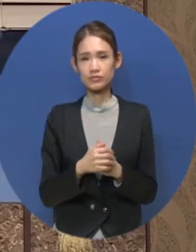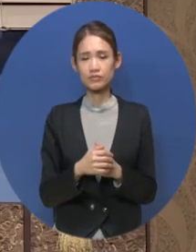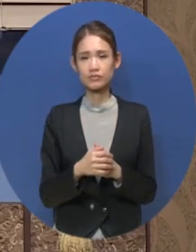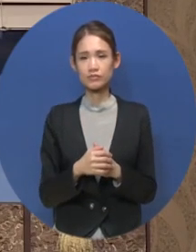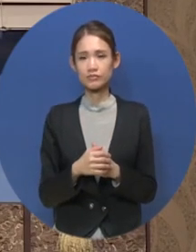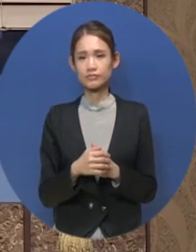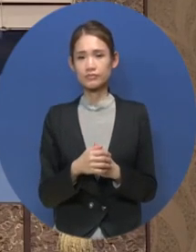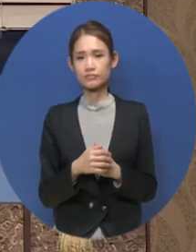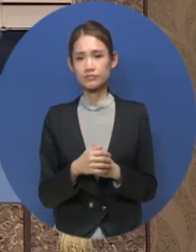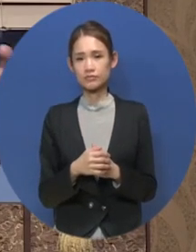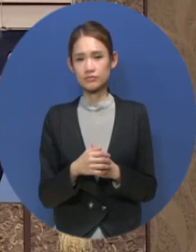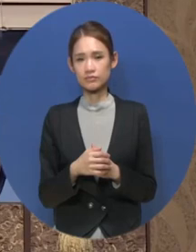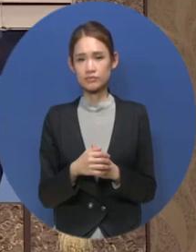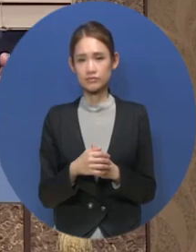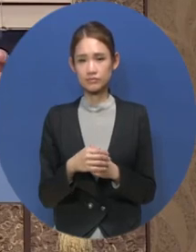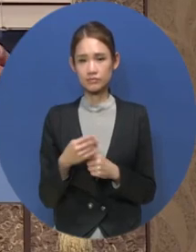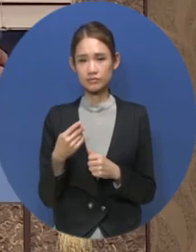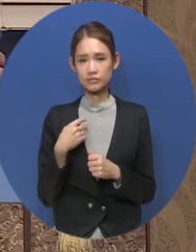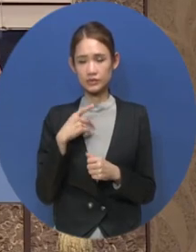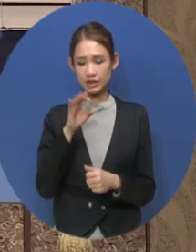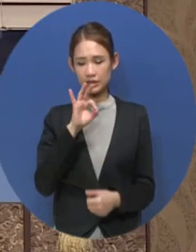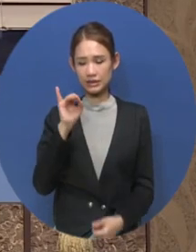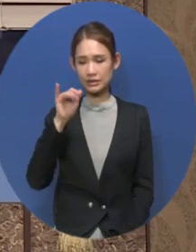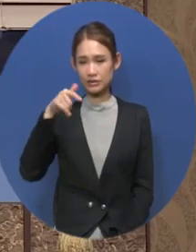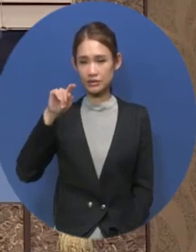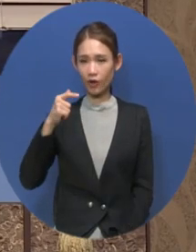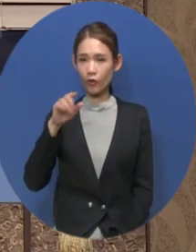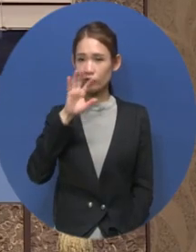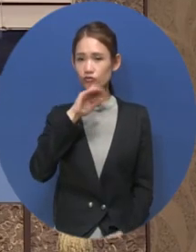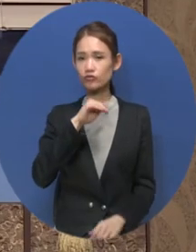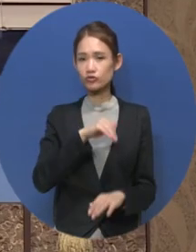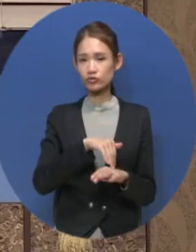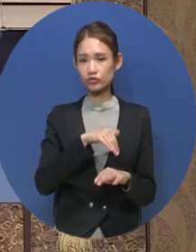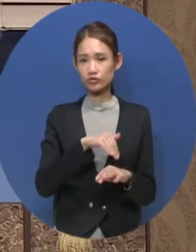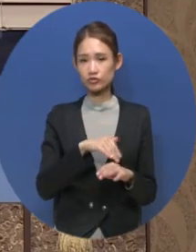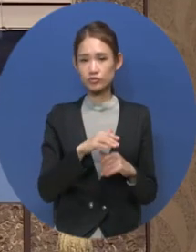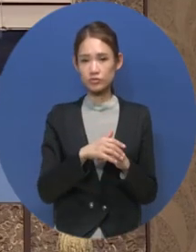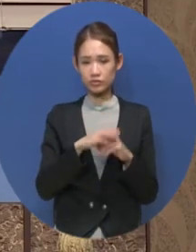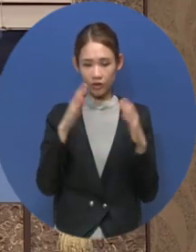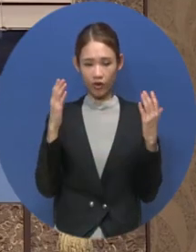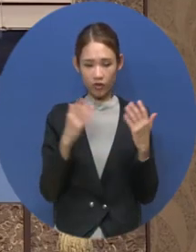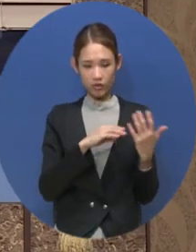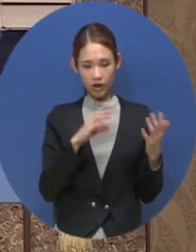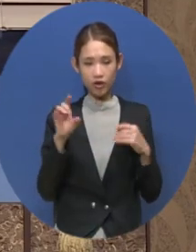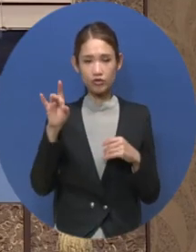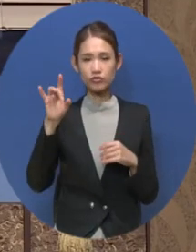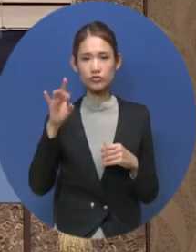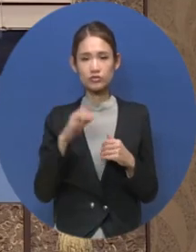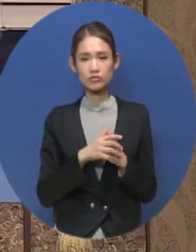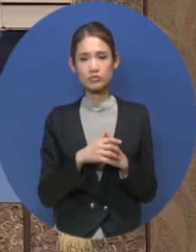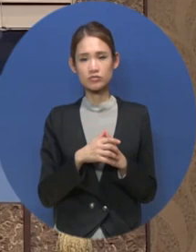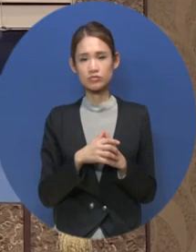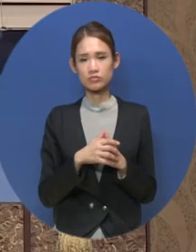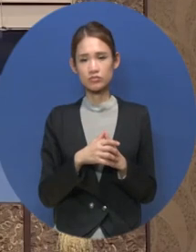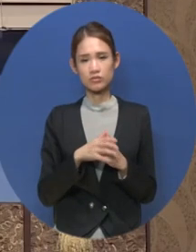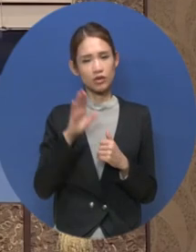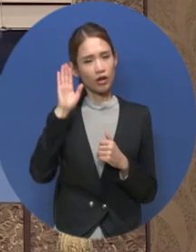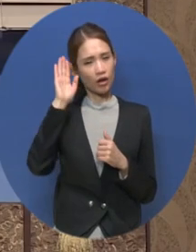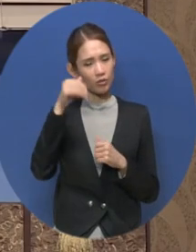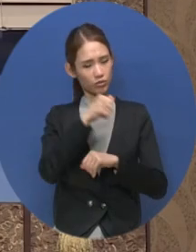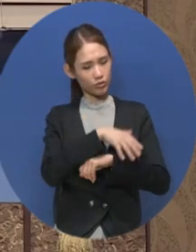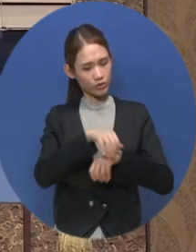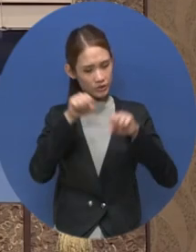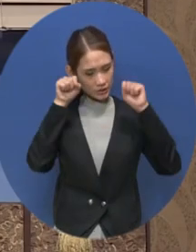만들어내주는 그리고 이제 저희는 이천 선수촌이라는 전 세계 유일무이한 시설이 또 있고요. 그래서 저희는 이제는 스포츠 과학을